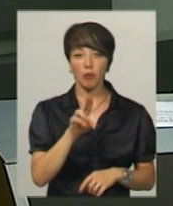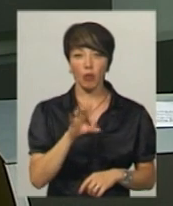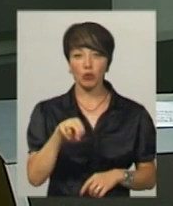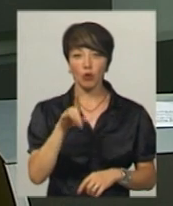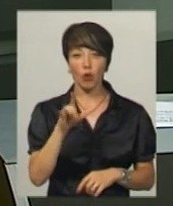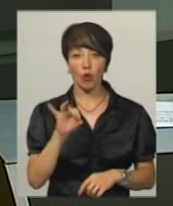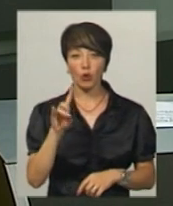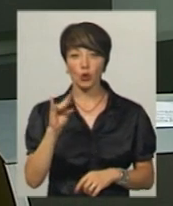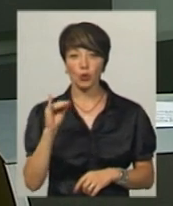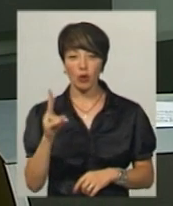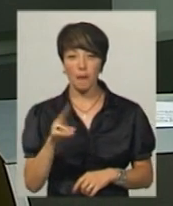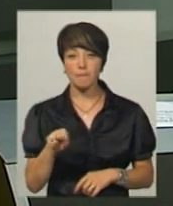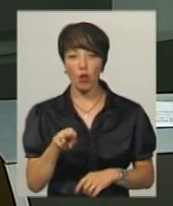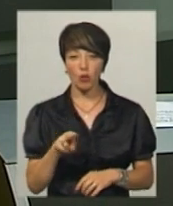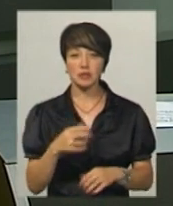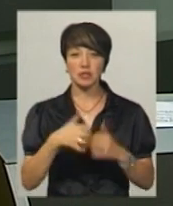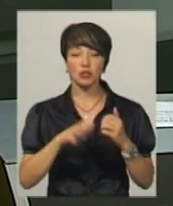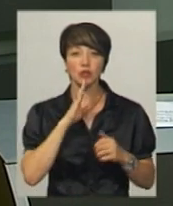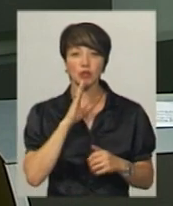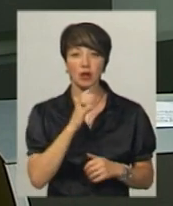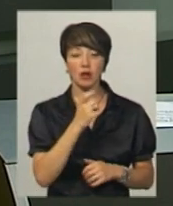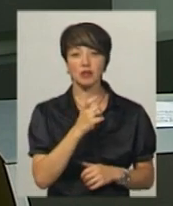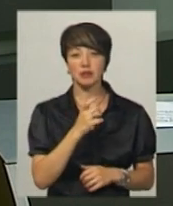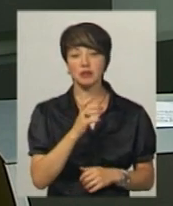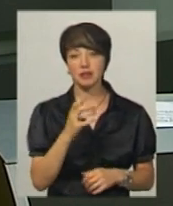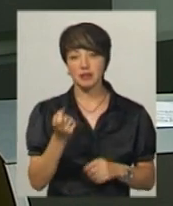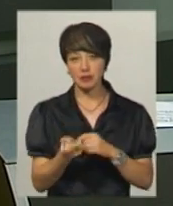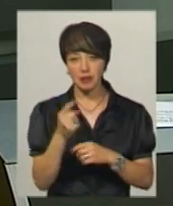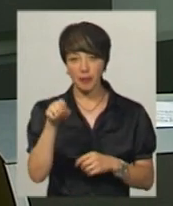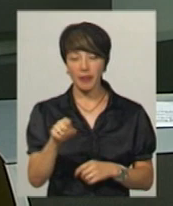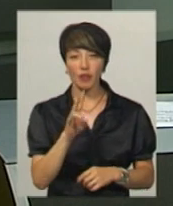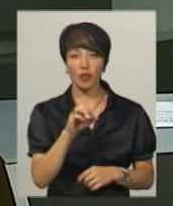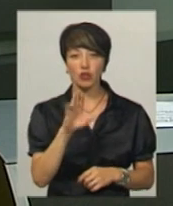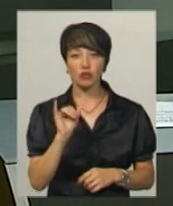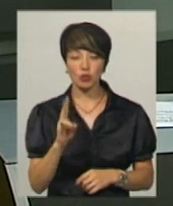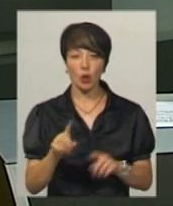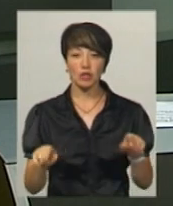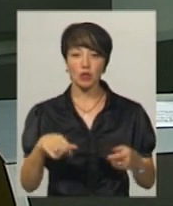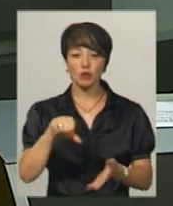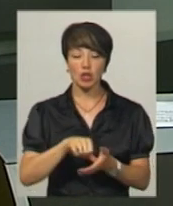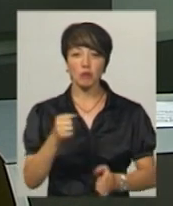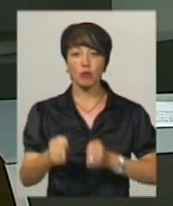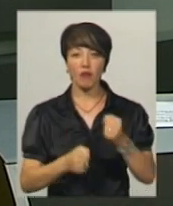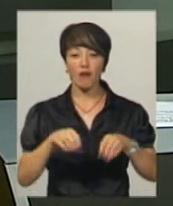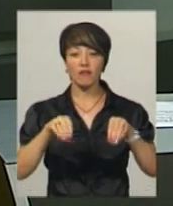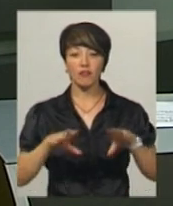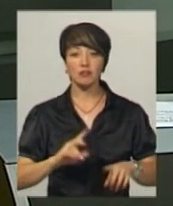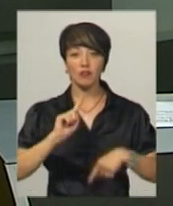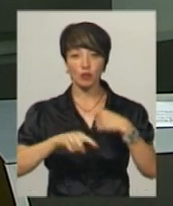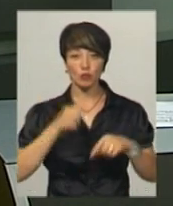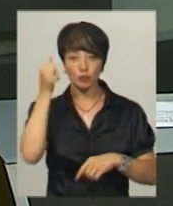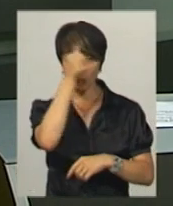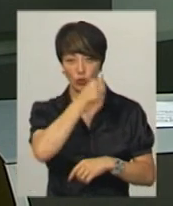Подгорнюк із Полоного. Серед жінок – Світлана Єльченко з Нетішина. Організатори і учасники пробігу вирішили у липні наступного